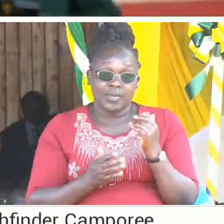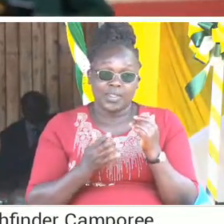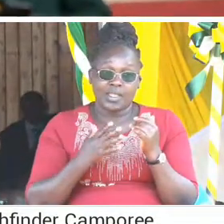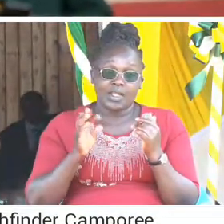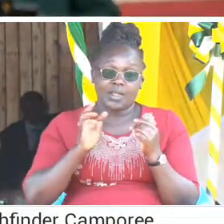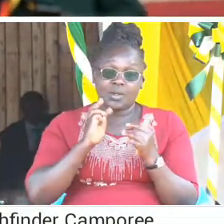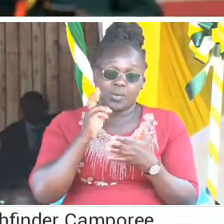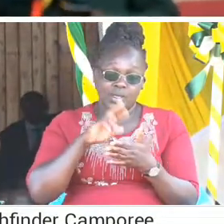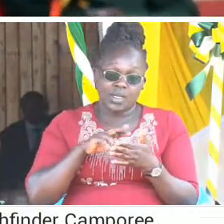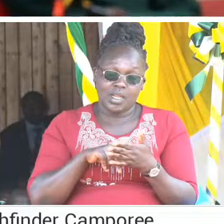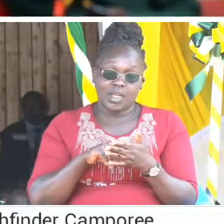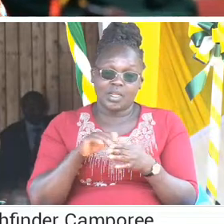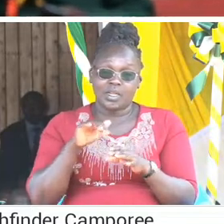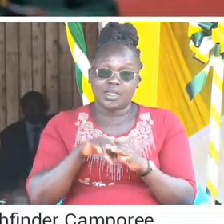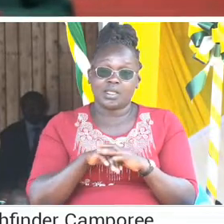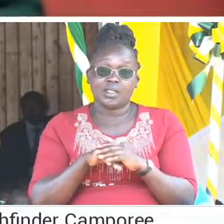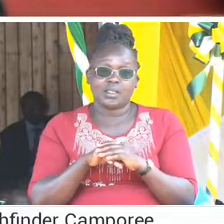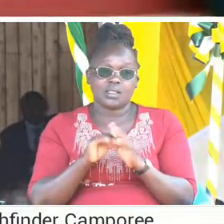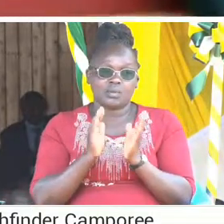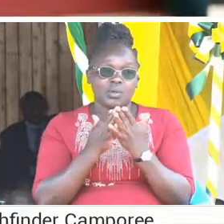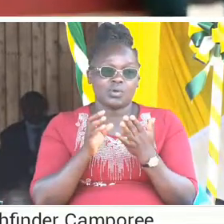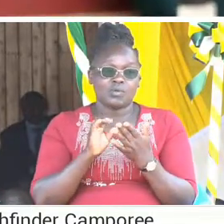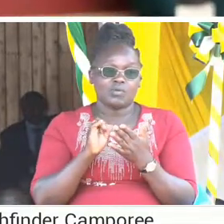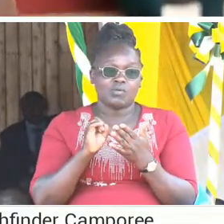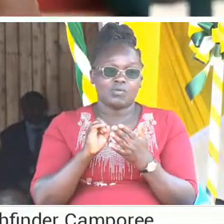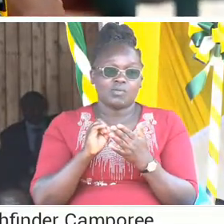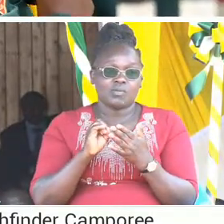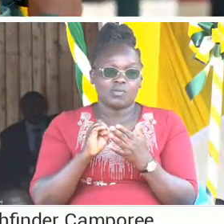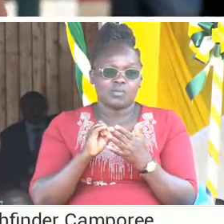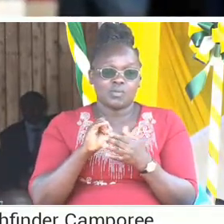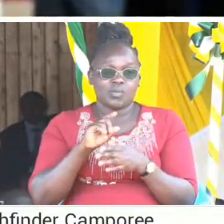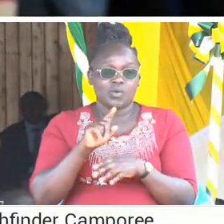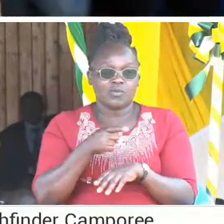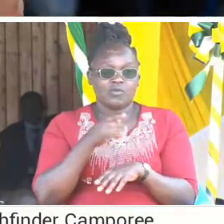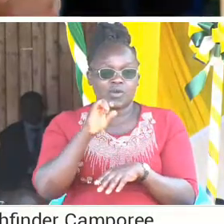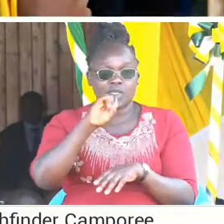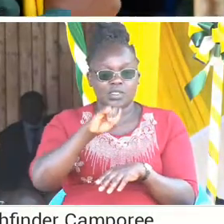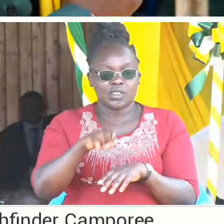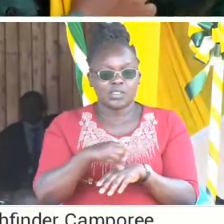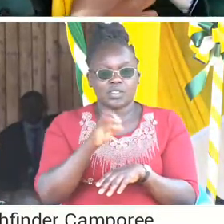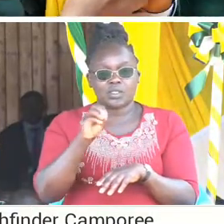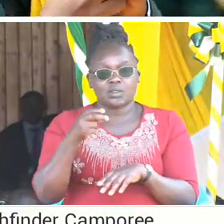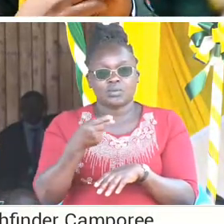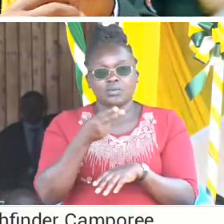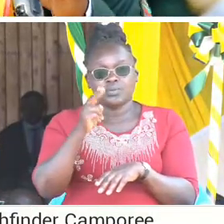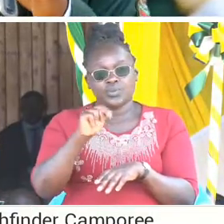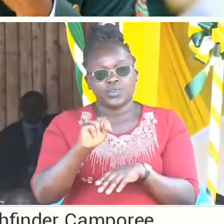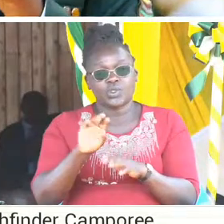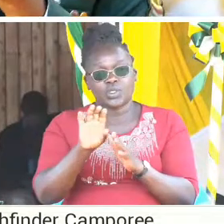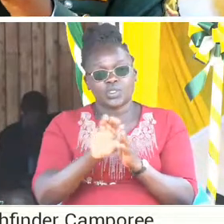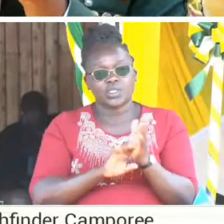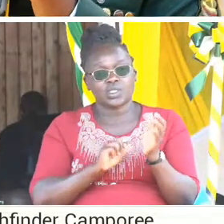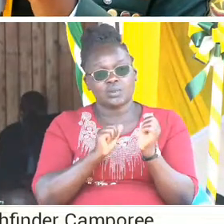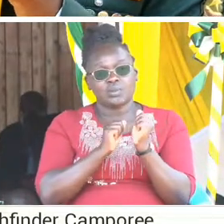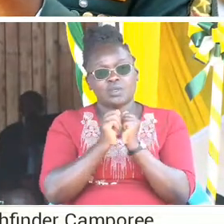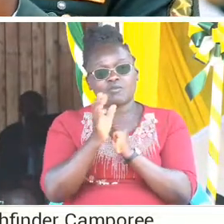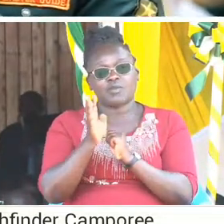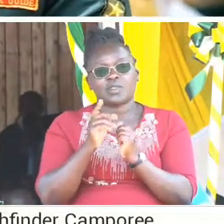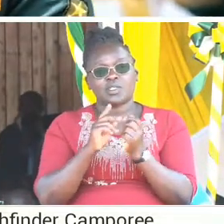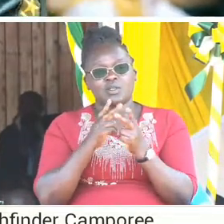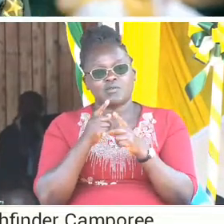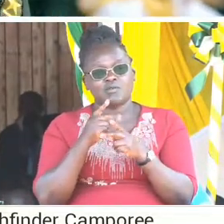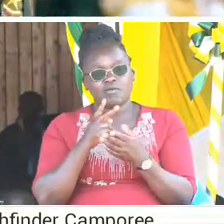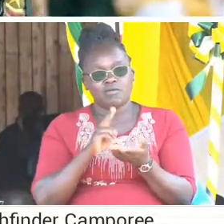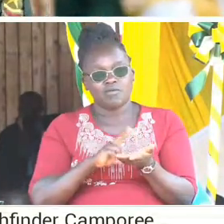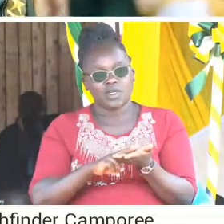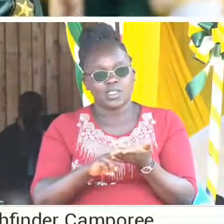kwanza msifadhaike mpaka la tatu. Wakati naposema msifadhaike